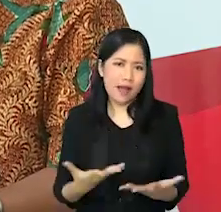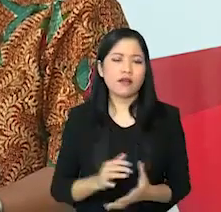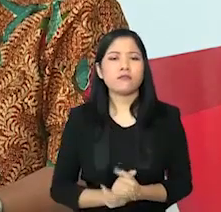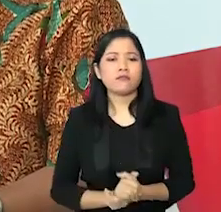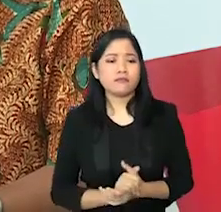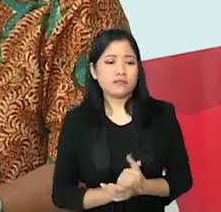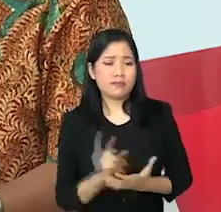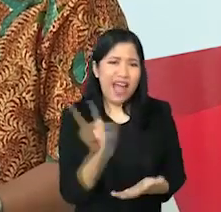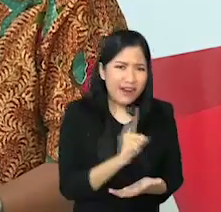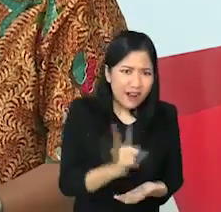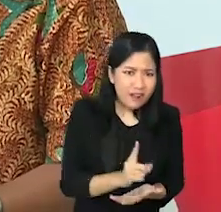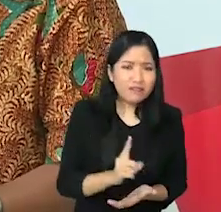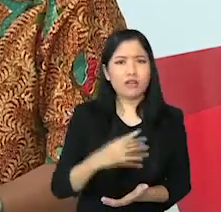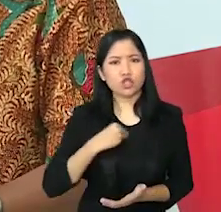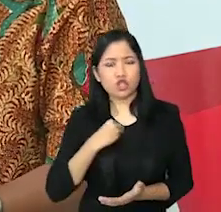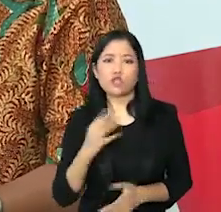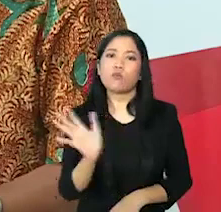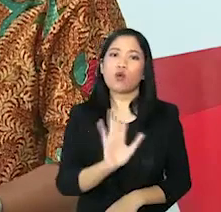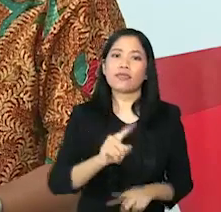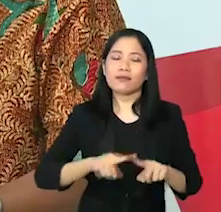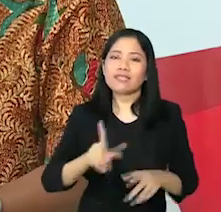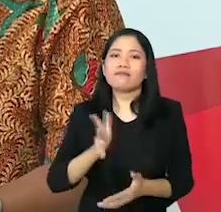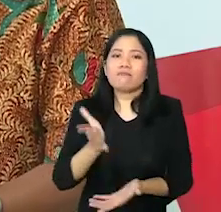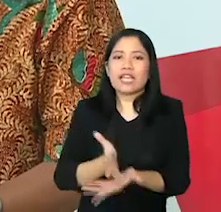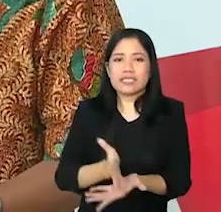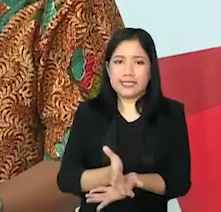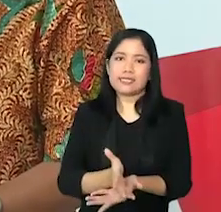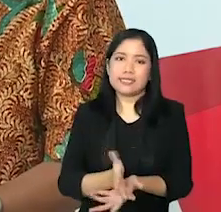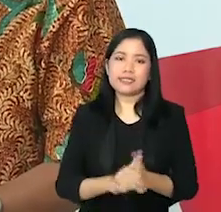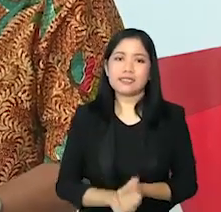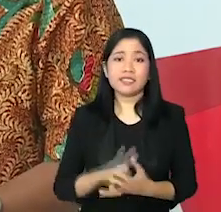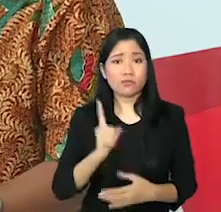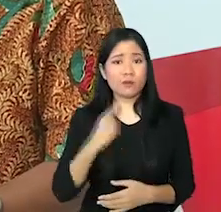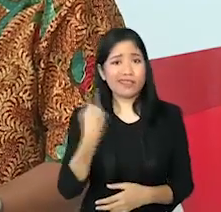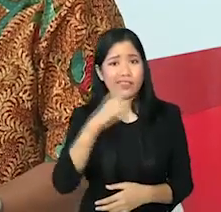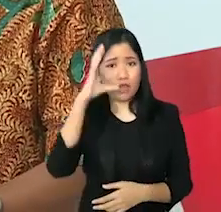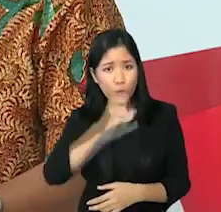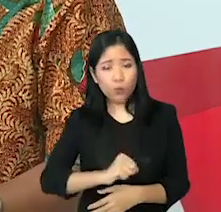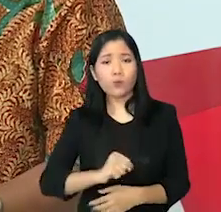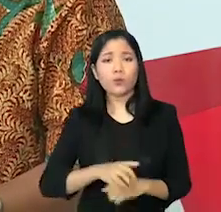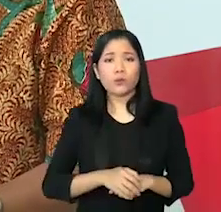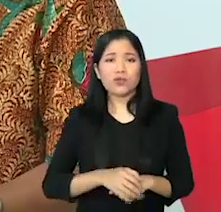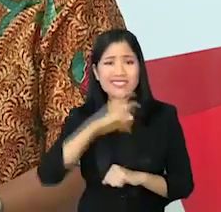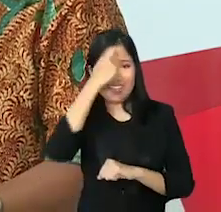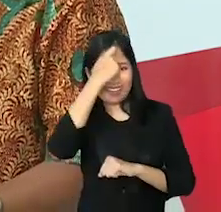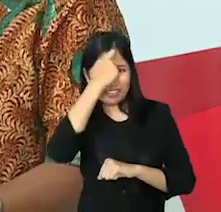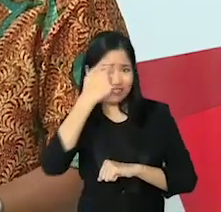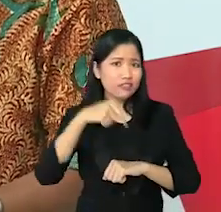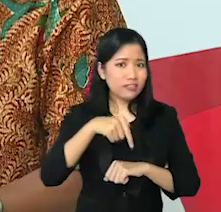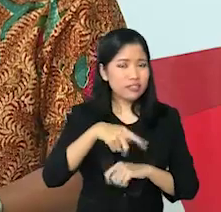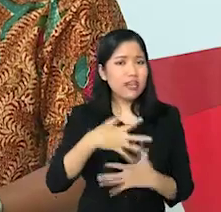membatasi karena kita sama-sama pahami faktor pembawa penyakit ini